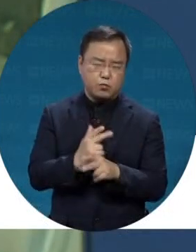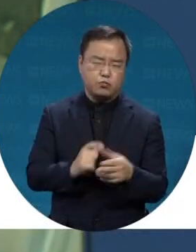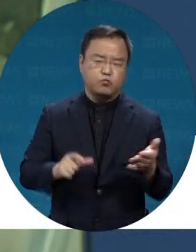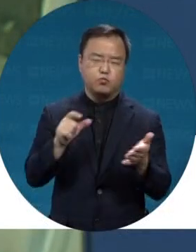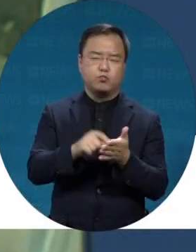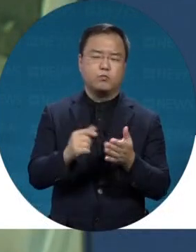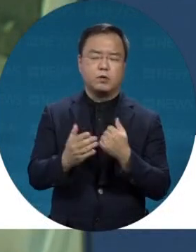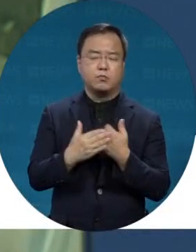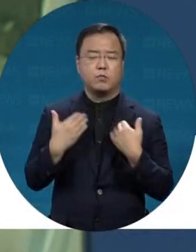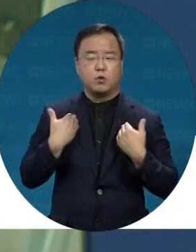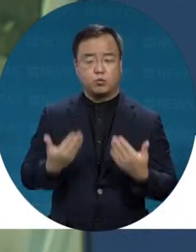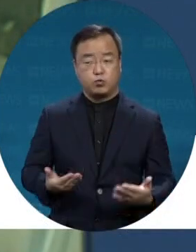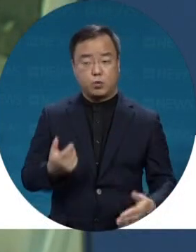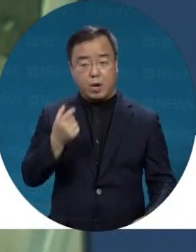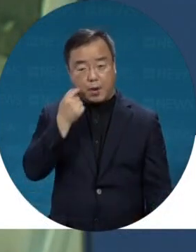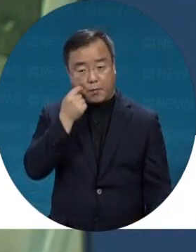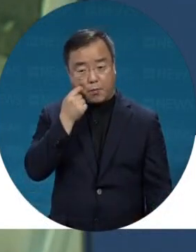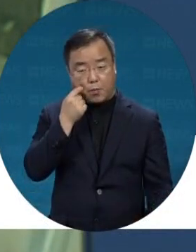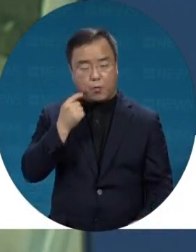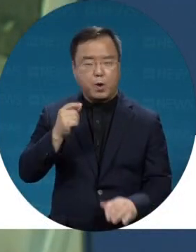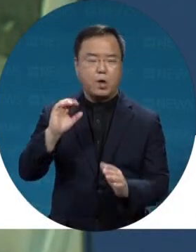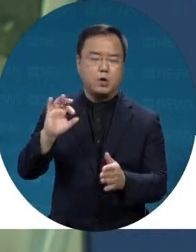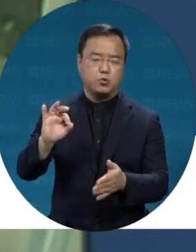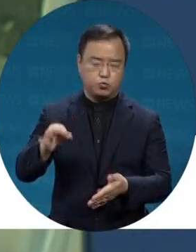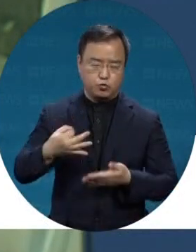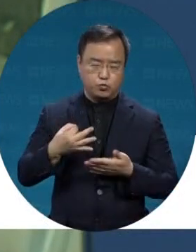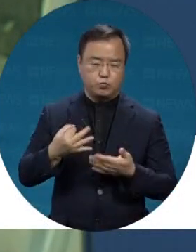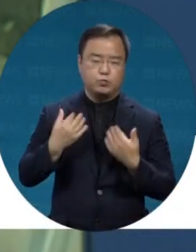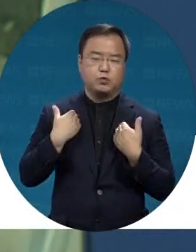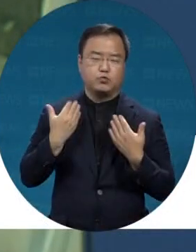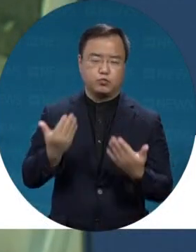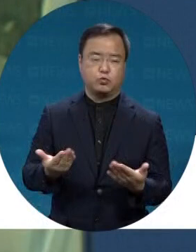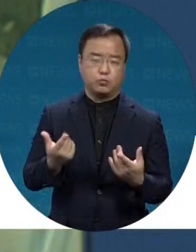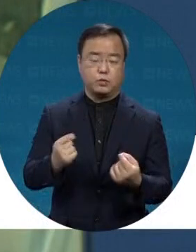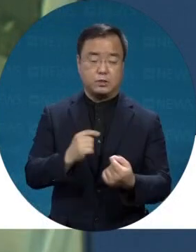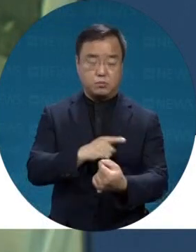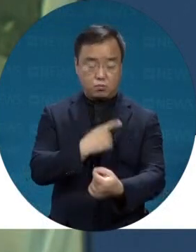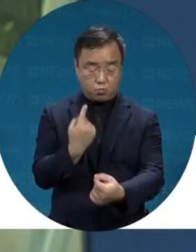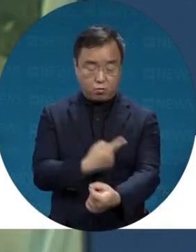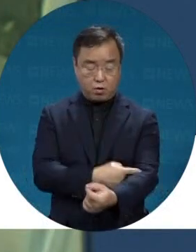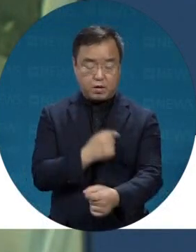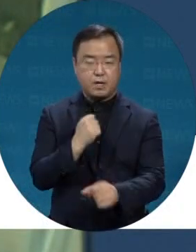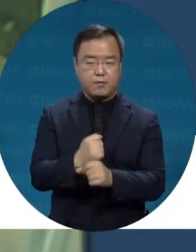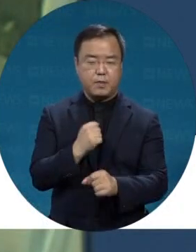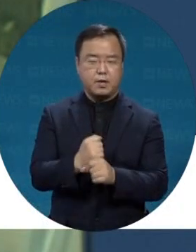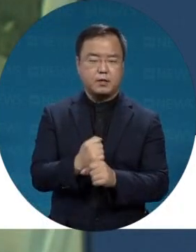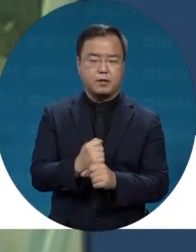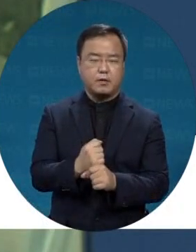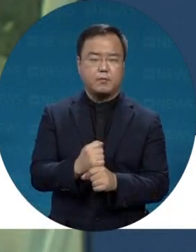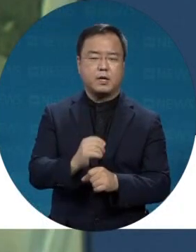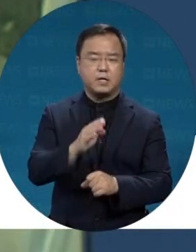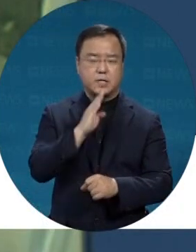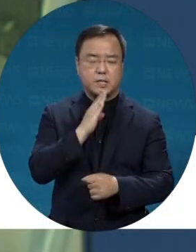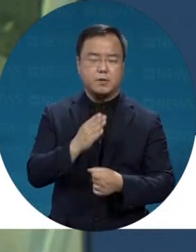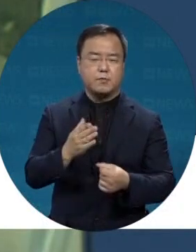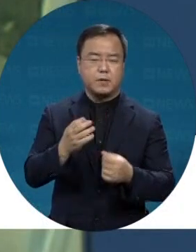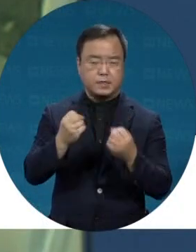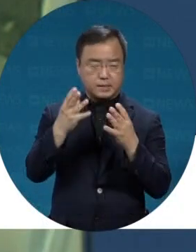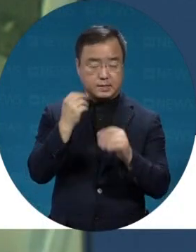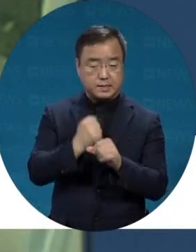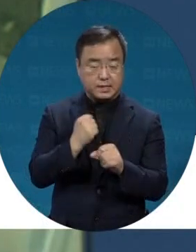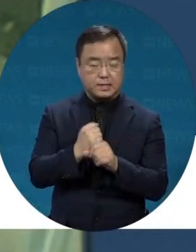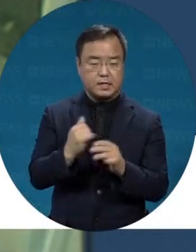보니 그러니까 유급 휴대권 개념 뭐 이런 것들도 좀 도입해서 정말 창작자의 어떤